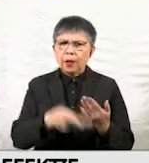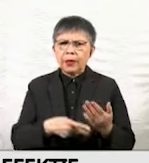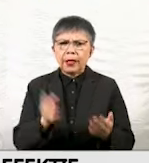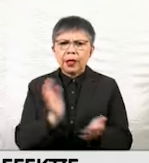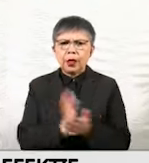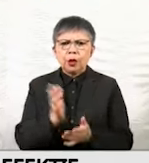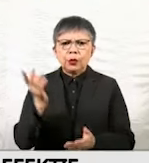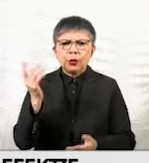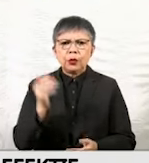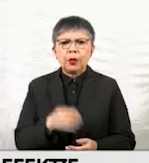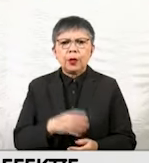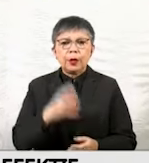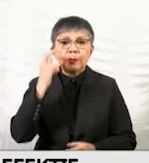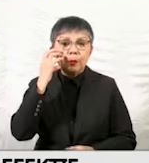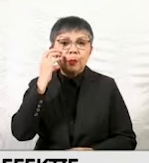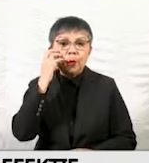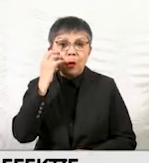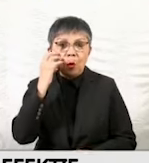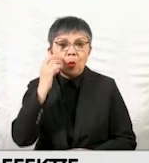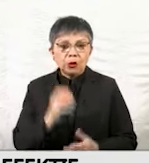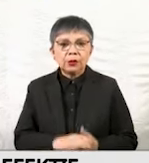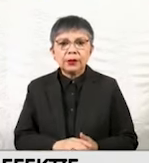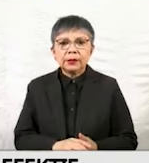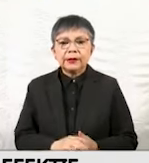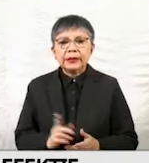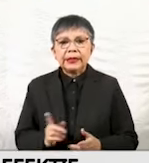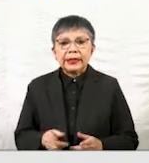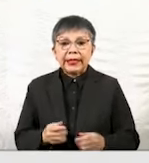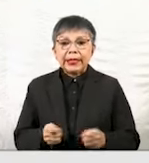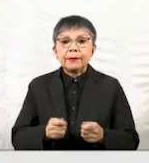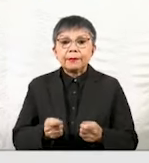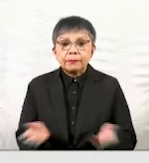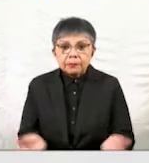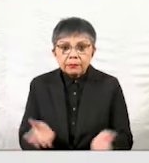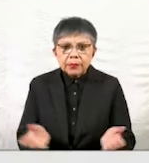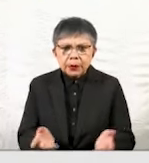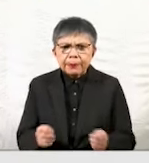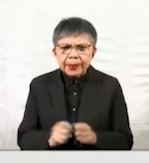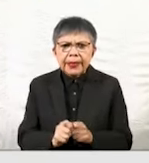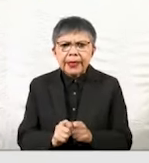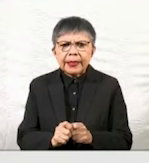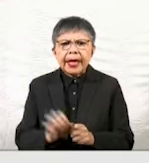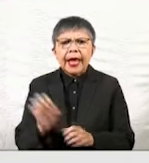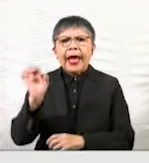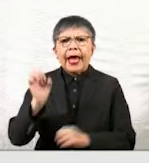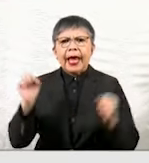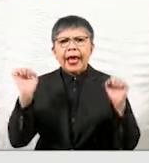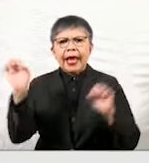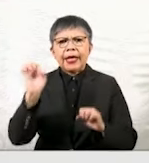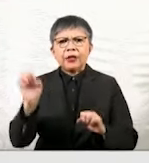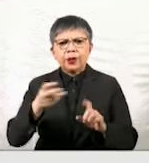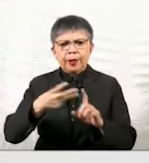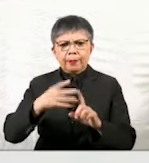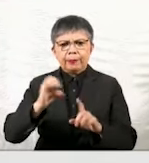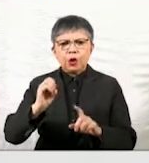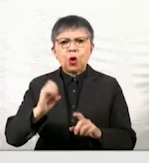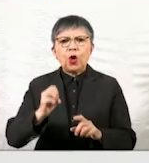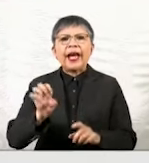Prabowo maka kami mendorong untuk mengadakan energi bio